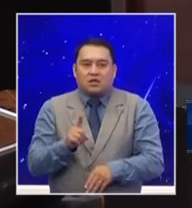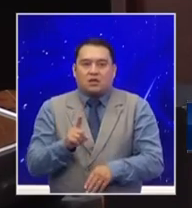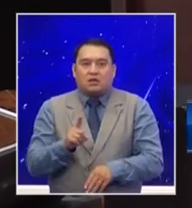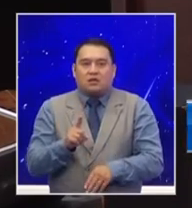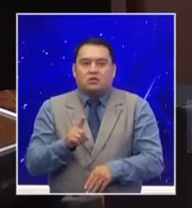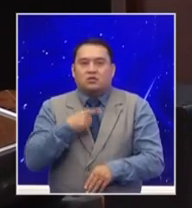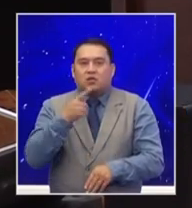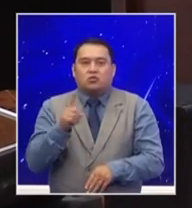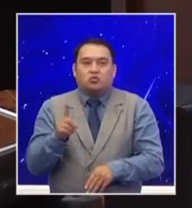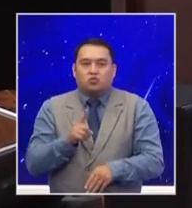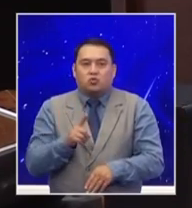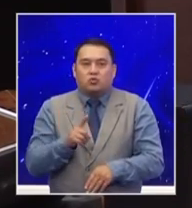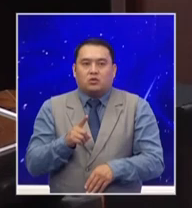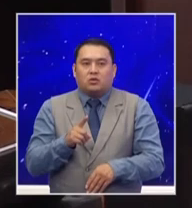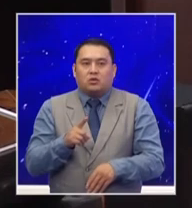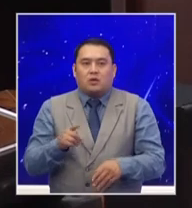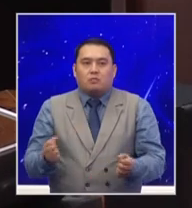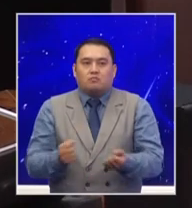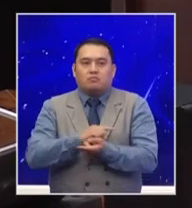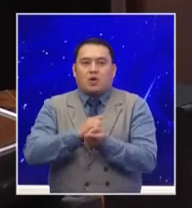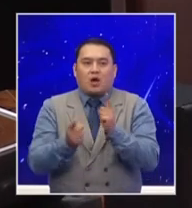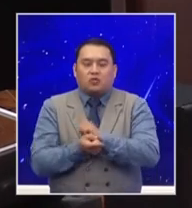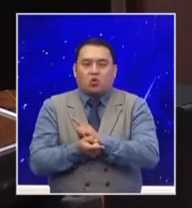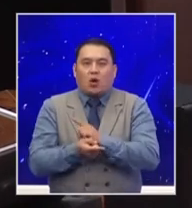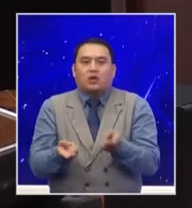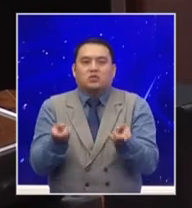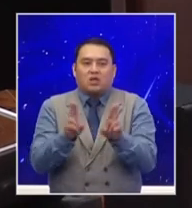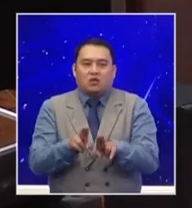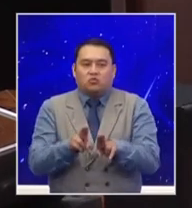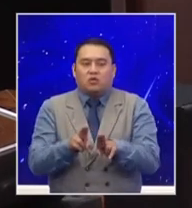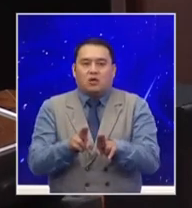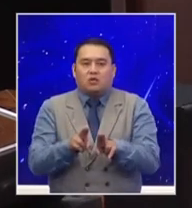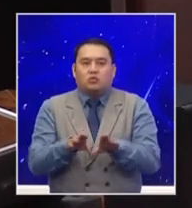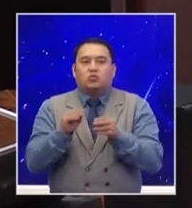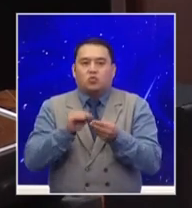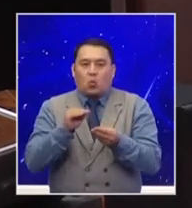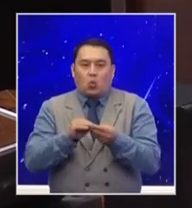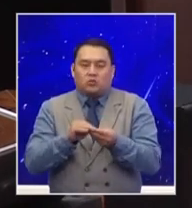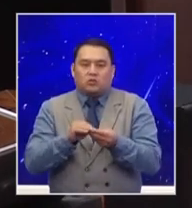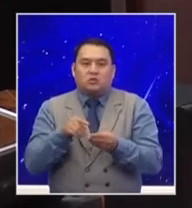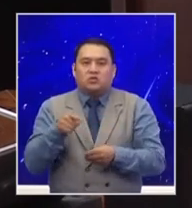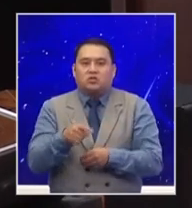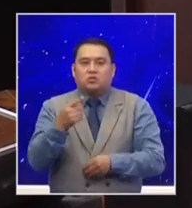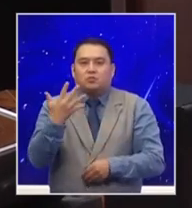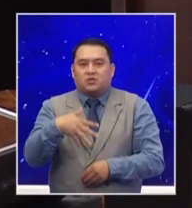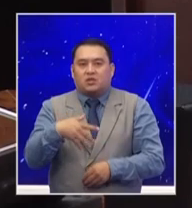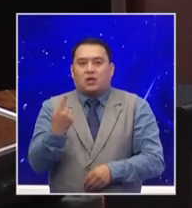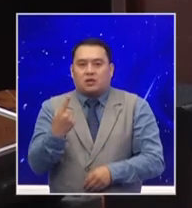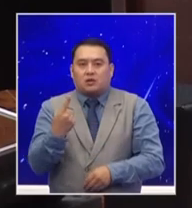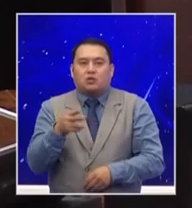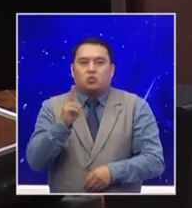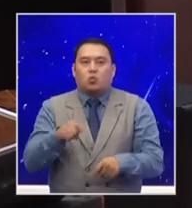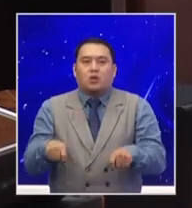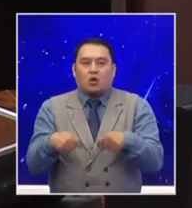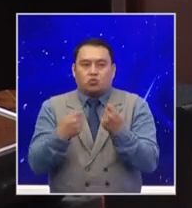Тугжанов сказал, что это не поддержит, меняться количество не будет, останется на том же уровне 1051. А те, кто